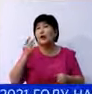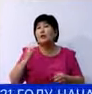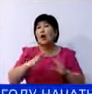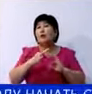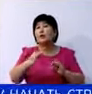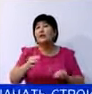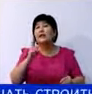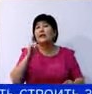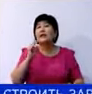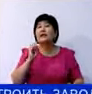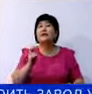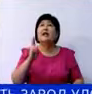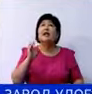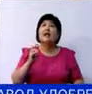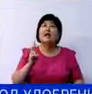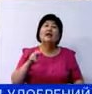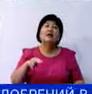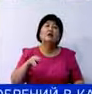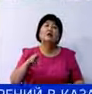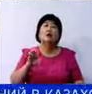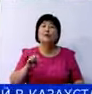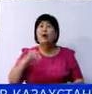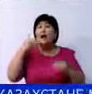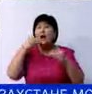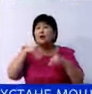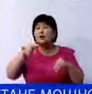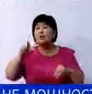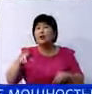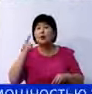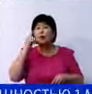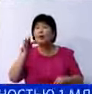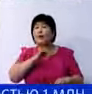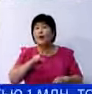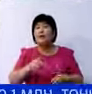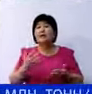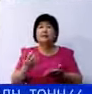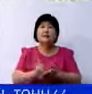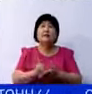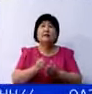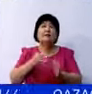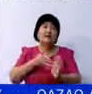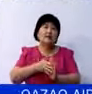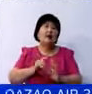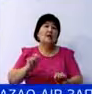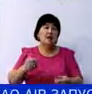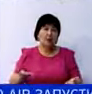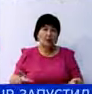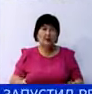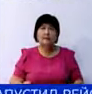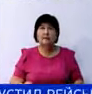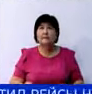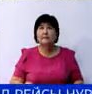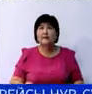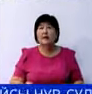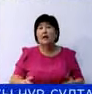округов karkand кевин тебе риса воды уже не думают о доходах им бы хотя бы возместить расходы он медленно